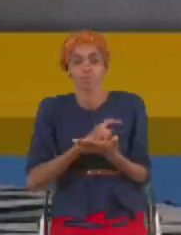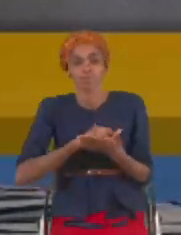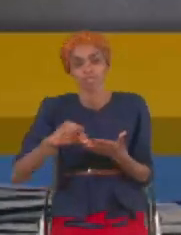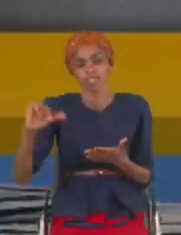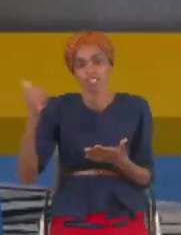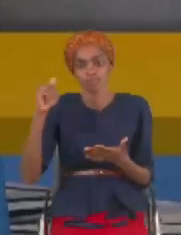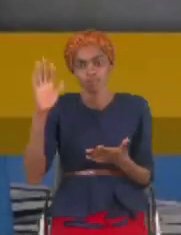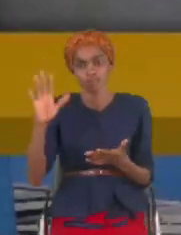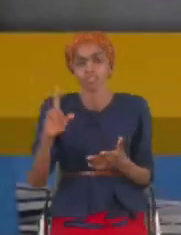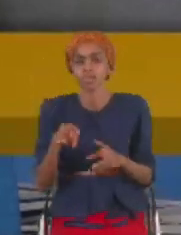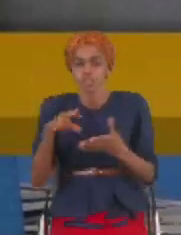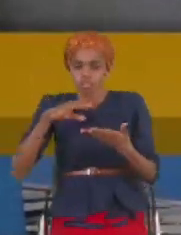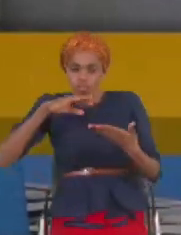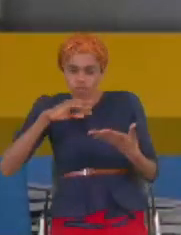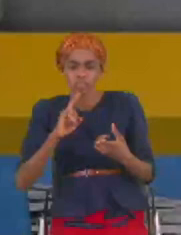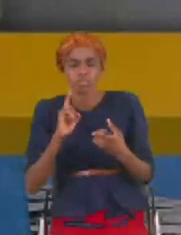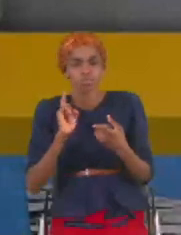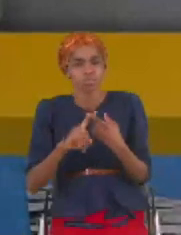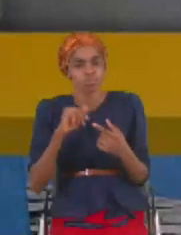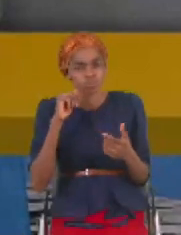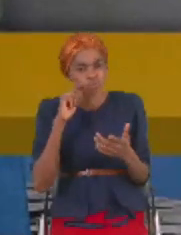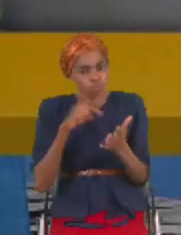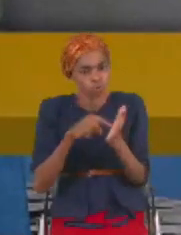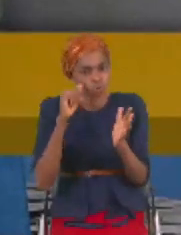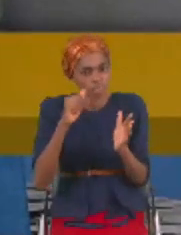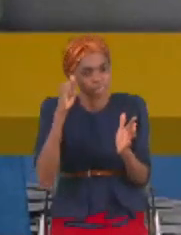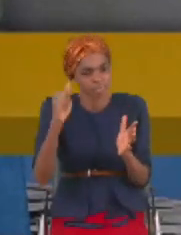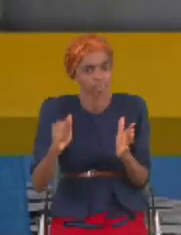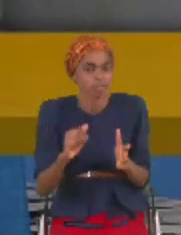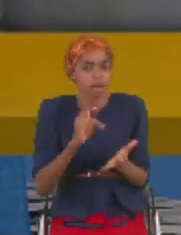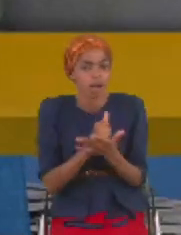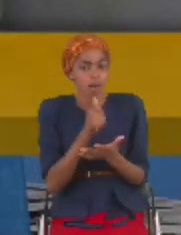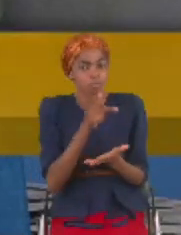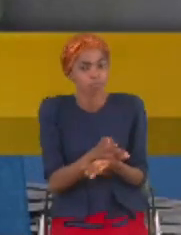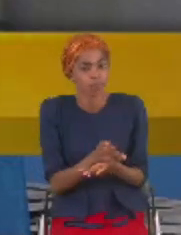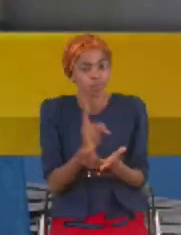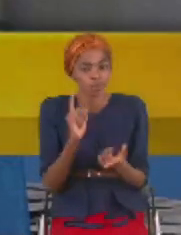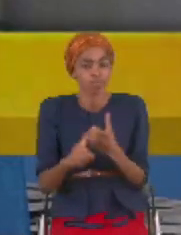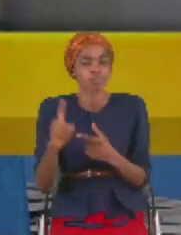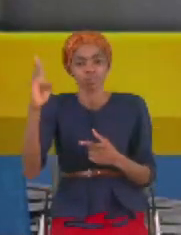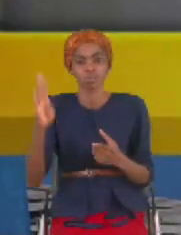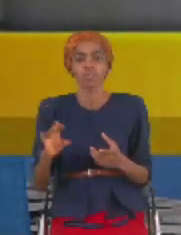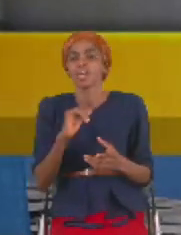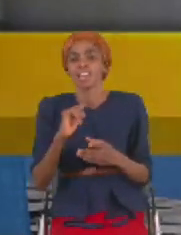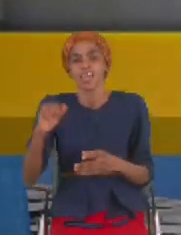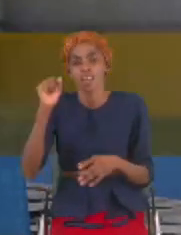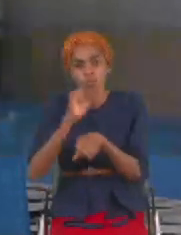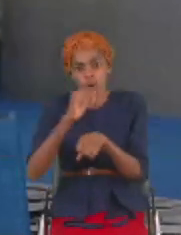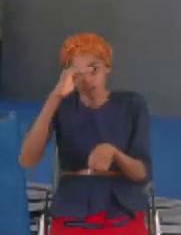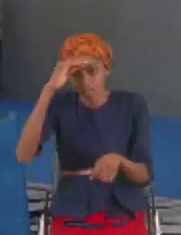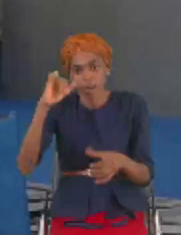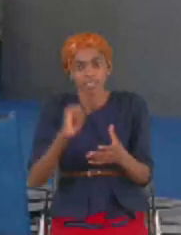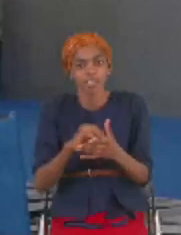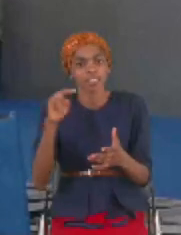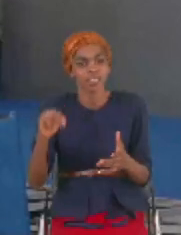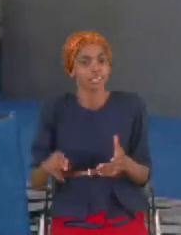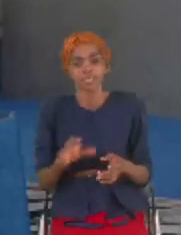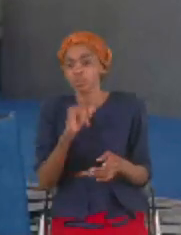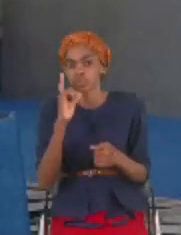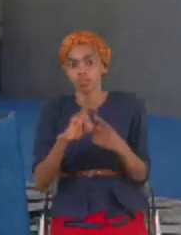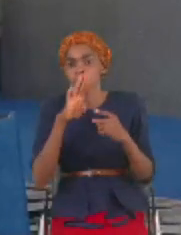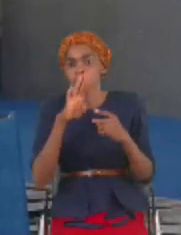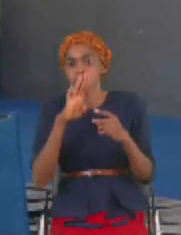et fouace toi de te présenter devant dieu comme elle a éprouvé un ouvrier qui n'a pas eu à rougir